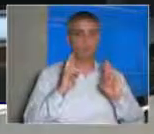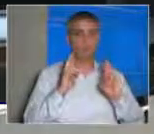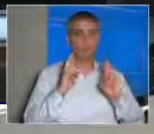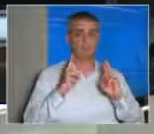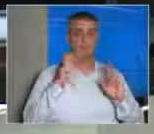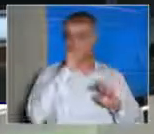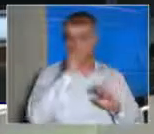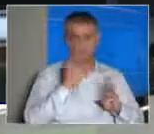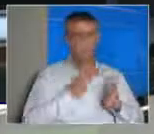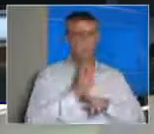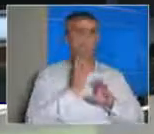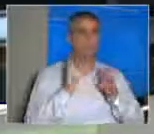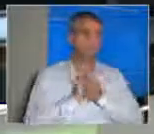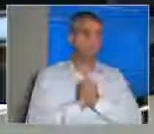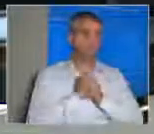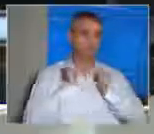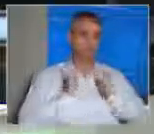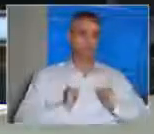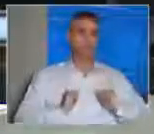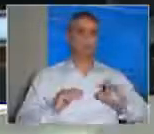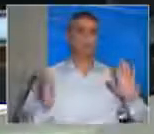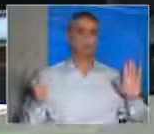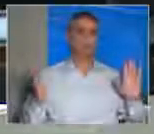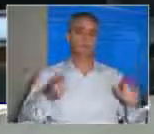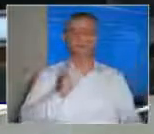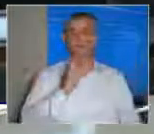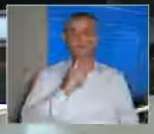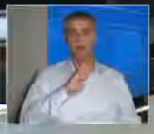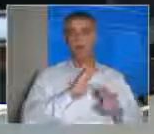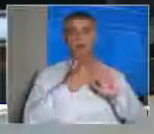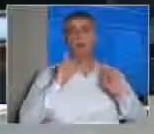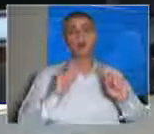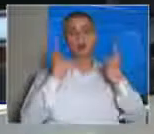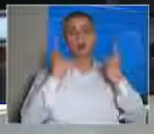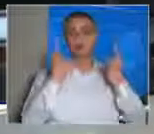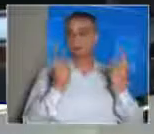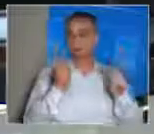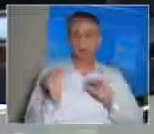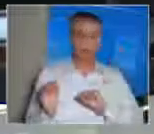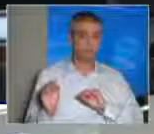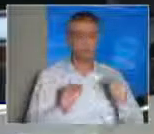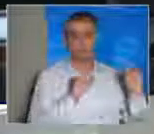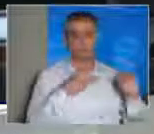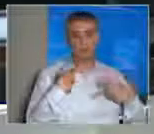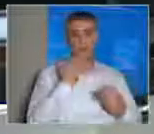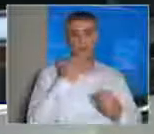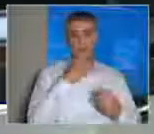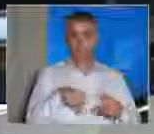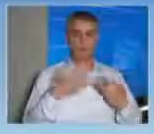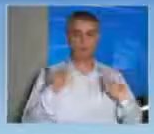אגב, שהאירוויזיון יעבור בשקט ובשלווה, אבל הכל יכול לקרות. מקסימום תעבירו את זה חזרה לירושלים,